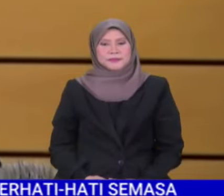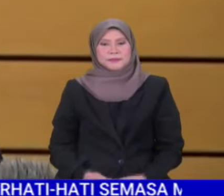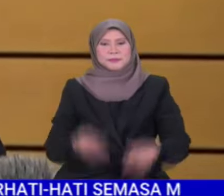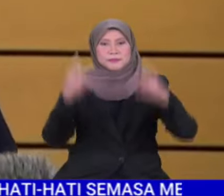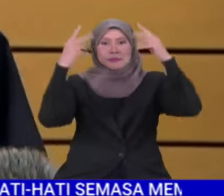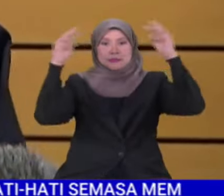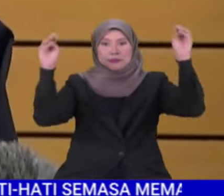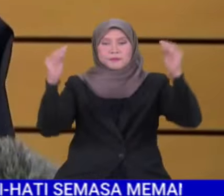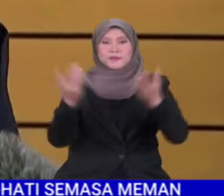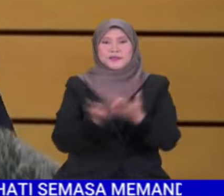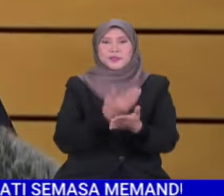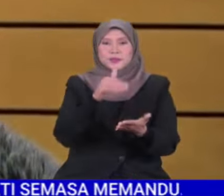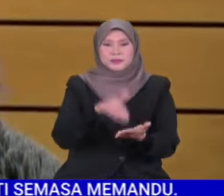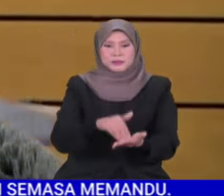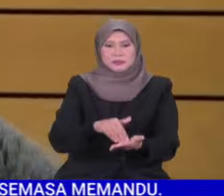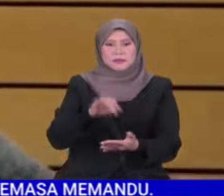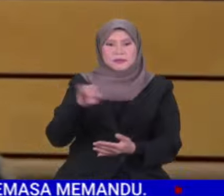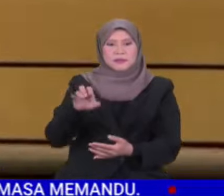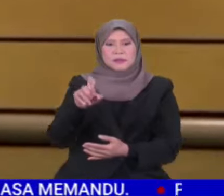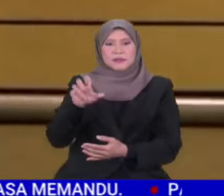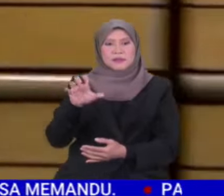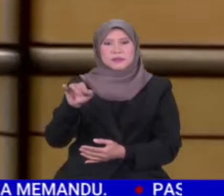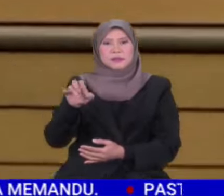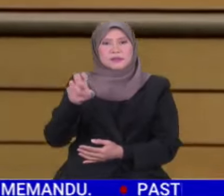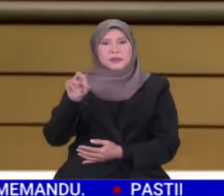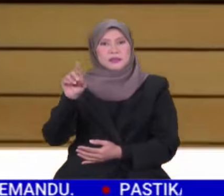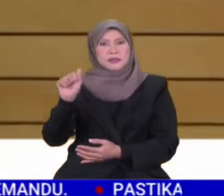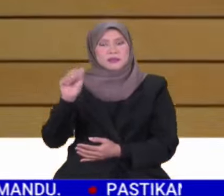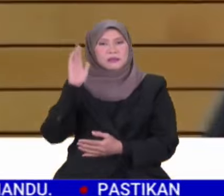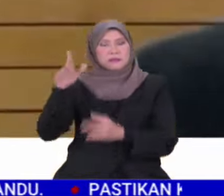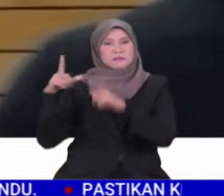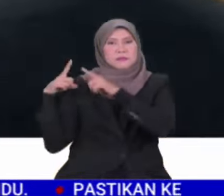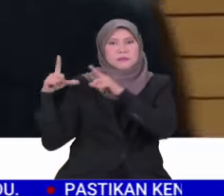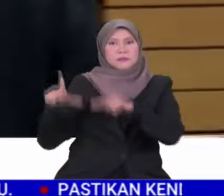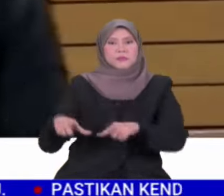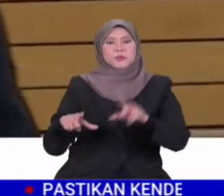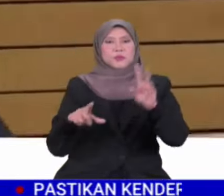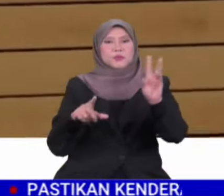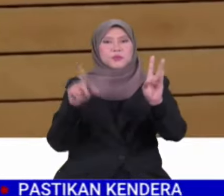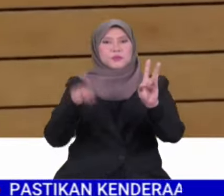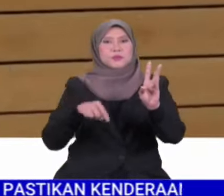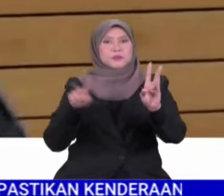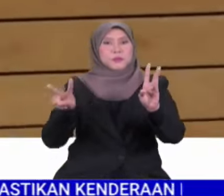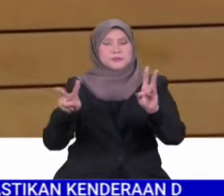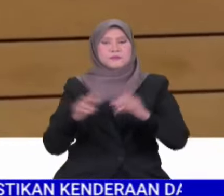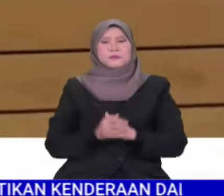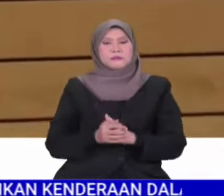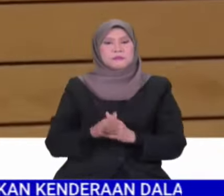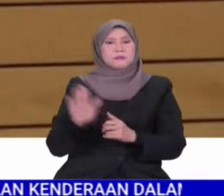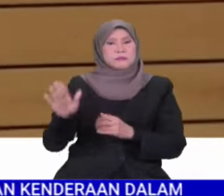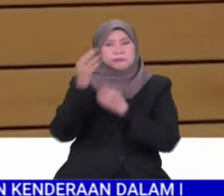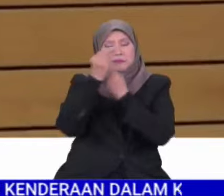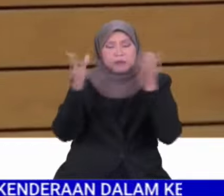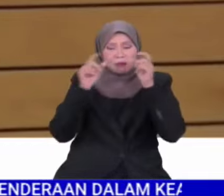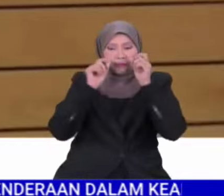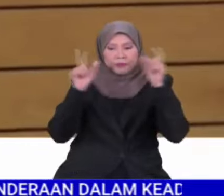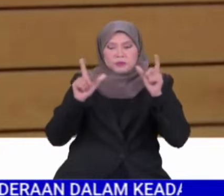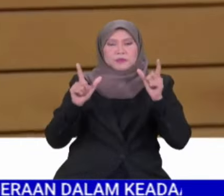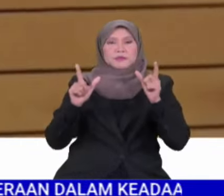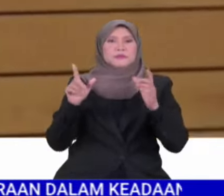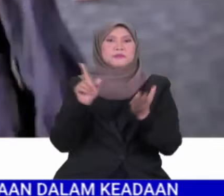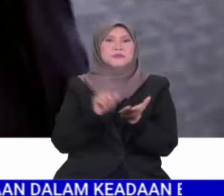Perdana Menteri New Zealand Jacinda Ardern mengumumkan akan meletak jawatan menjelang 7 Februari ini. Ardern membuat pendedahan mengejutkan itu